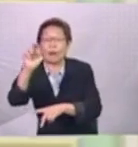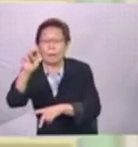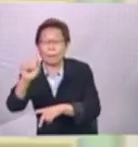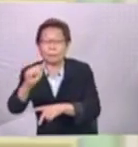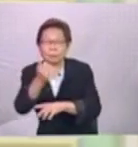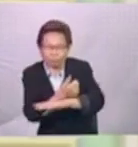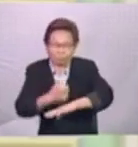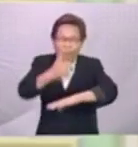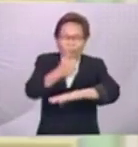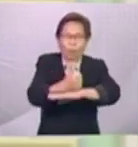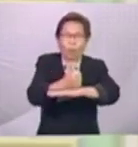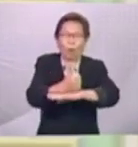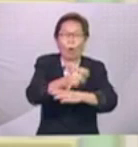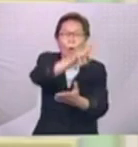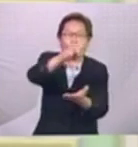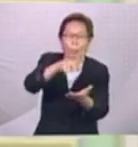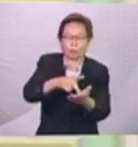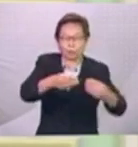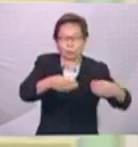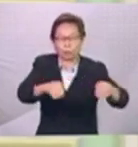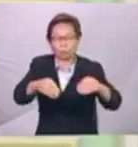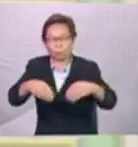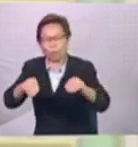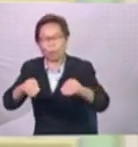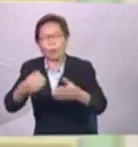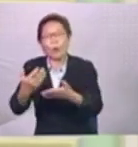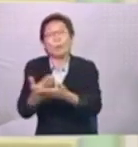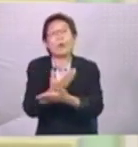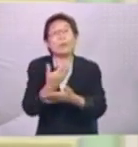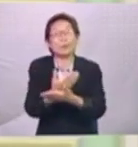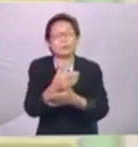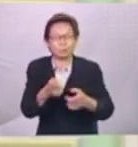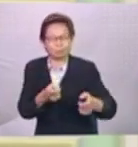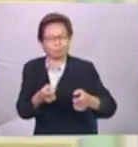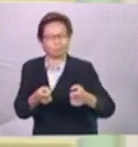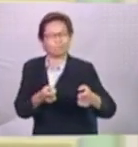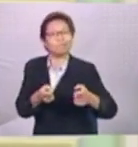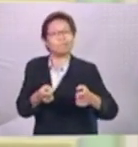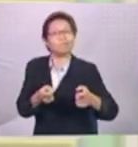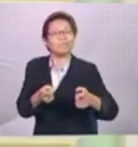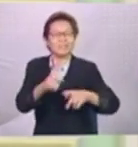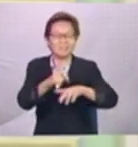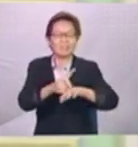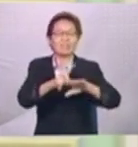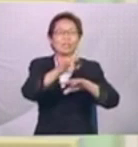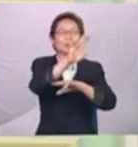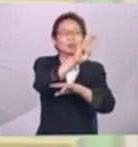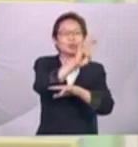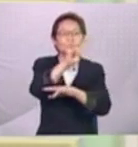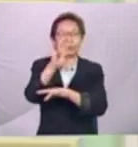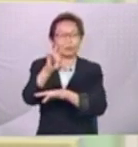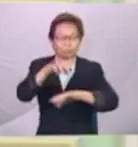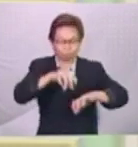pusat jualan barangan segar terkawal di 77